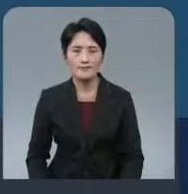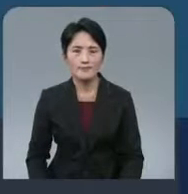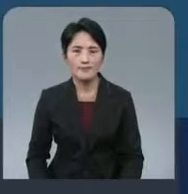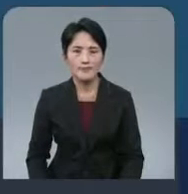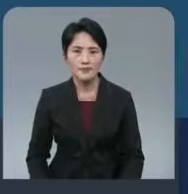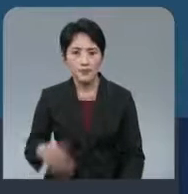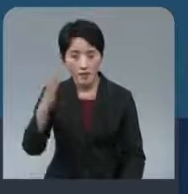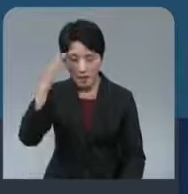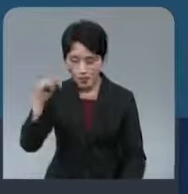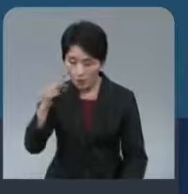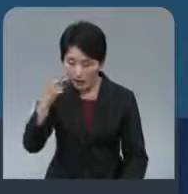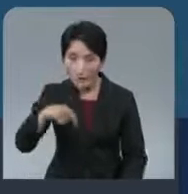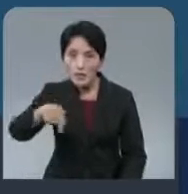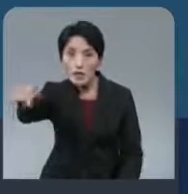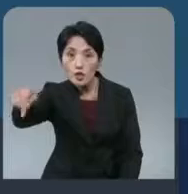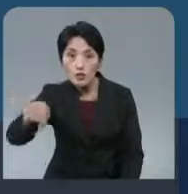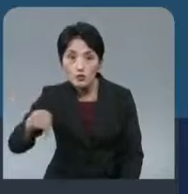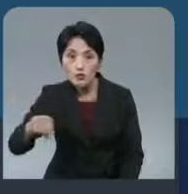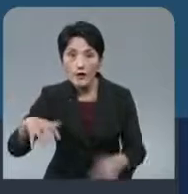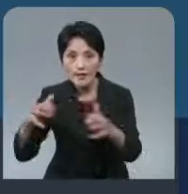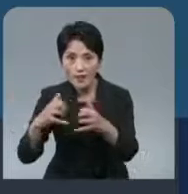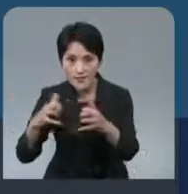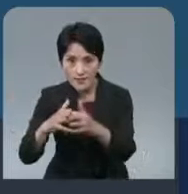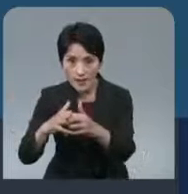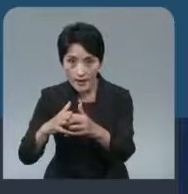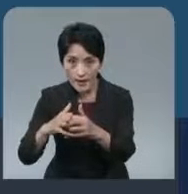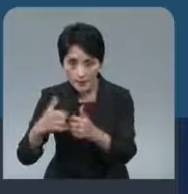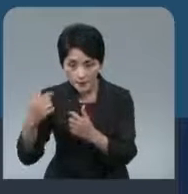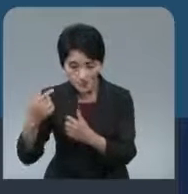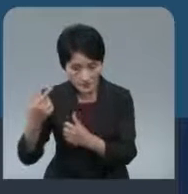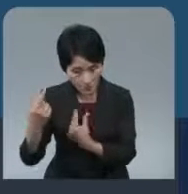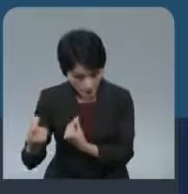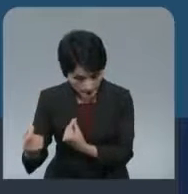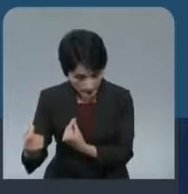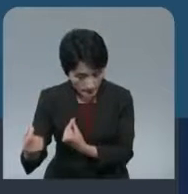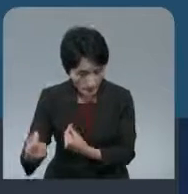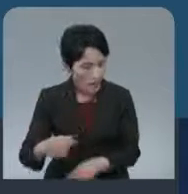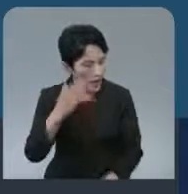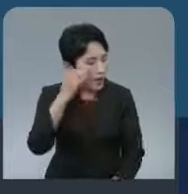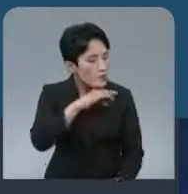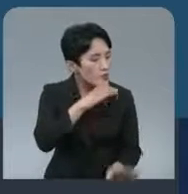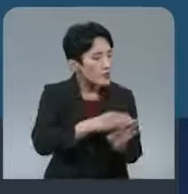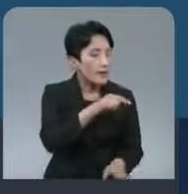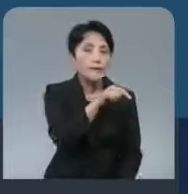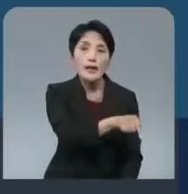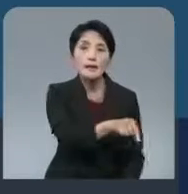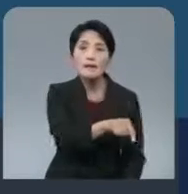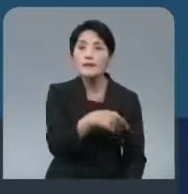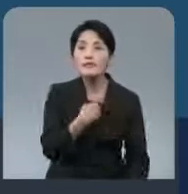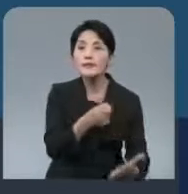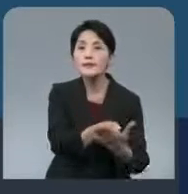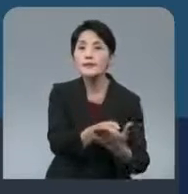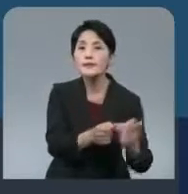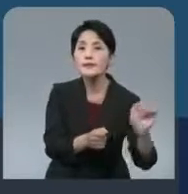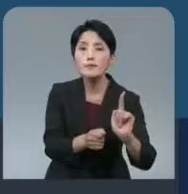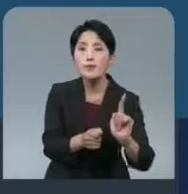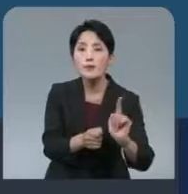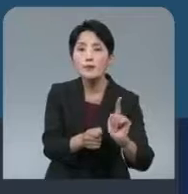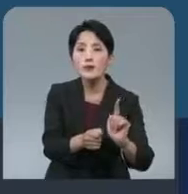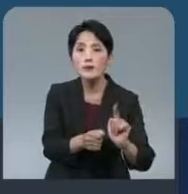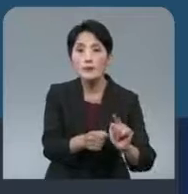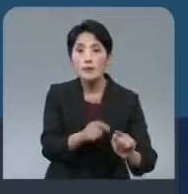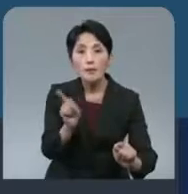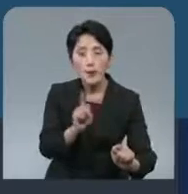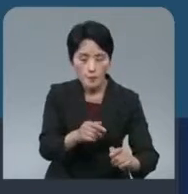de le dénoncer dans une déclaration relayée par la kcna l'agencé de presse officielle du pays communiste le